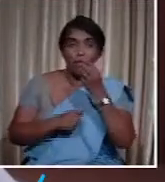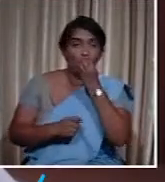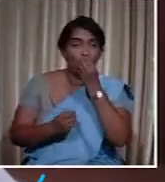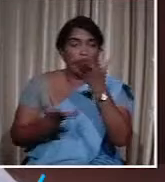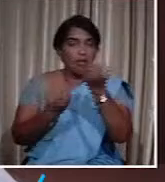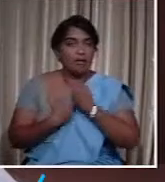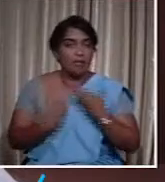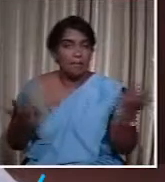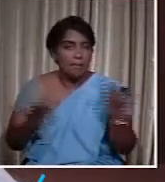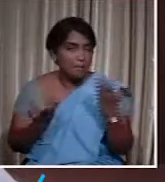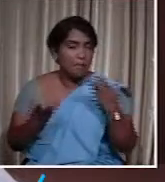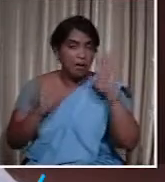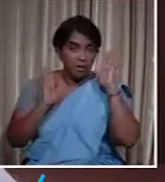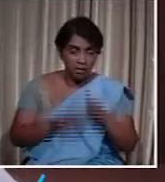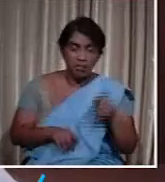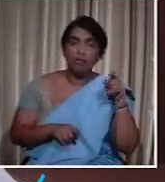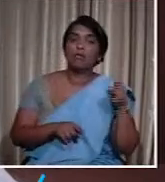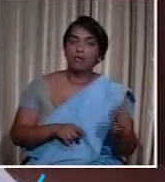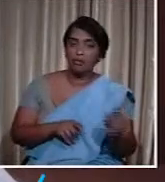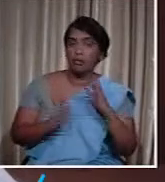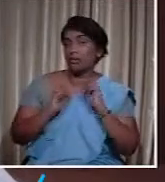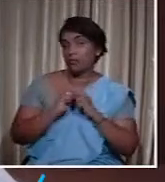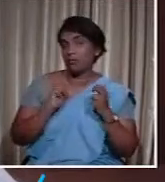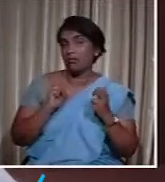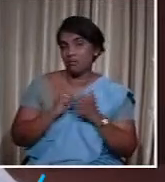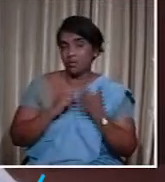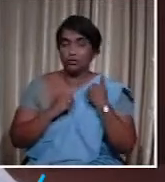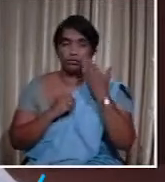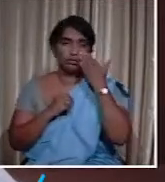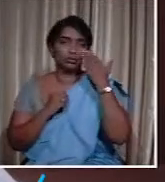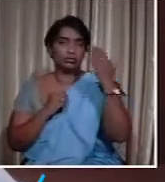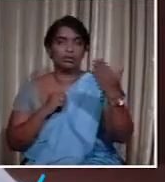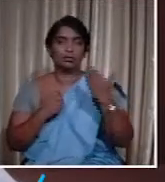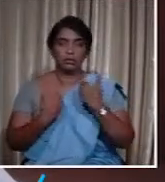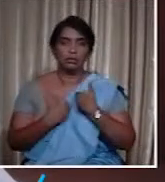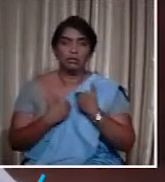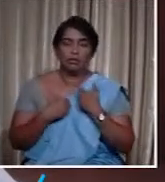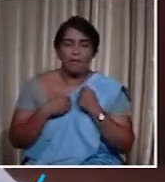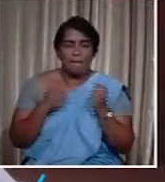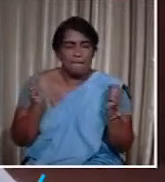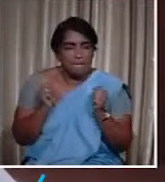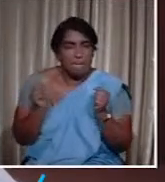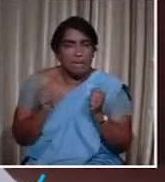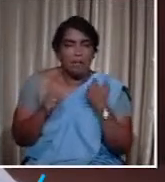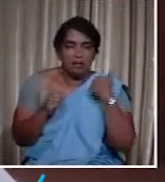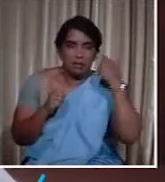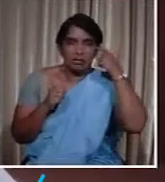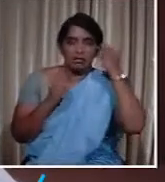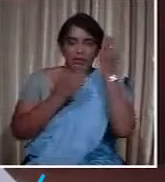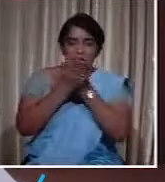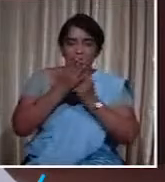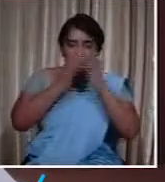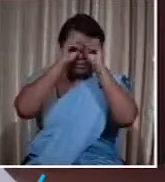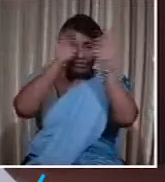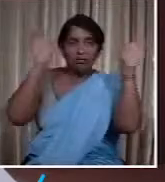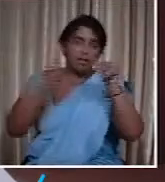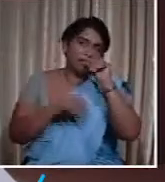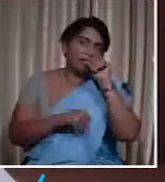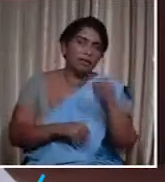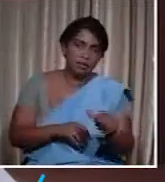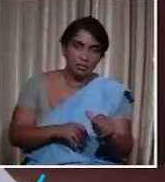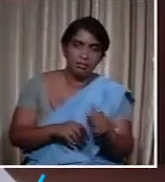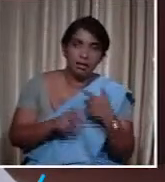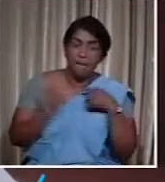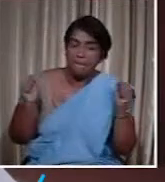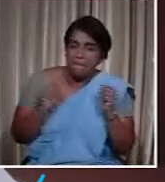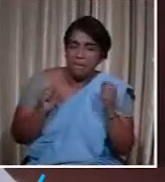සපයා ගන්න බැරි තත්ත්වයක් ඇති වෙනවා නේද මේ ව්‍යසනය අපි ඉස්සරහා දකිනකොට අපිට බියජනක චිත්‍රයක් හැදෙනවා ඒක ඇත්ත